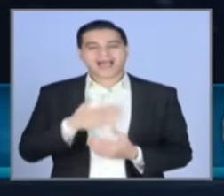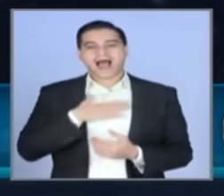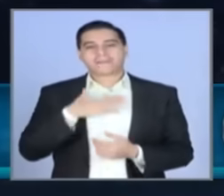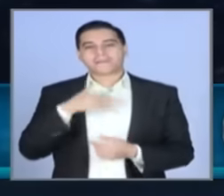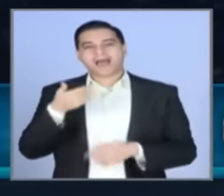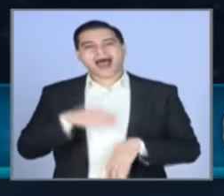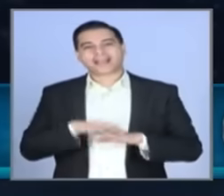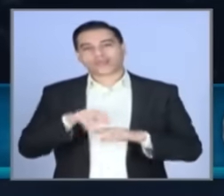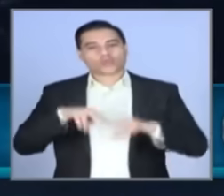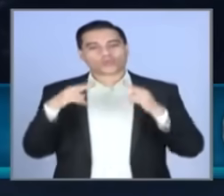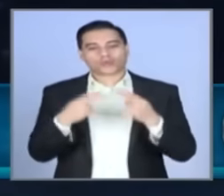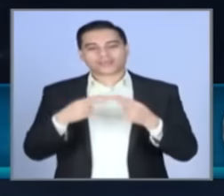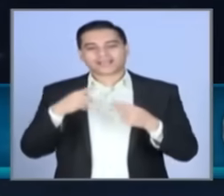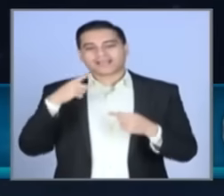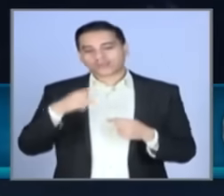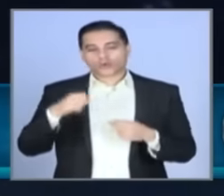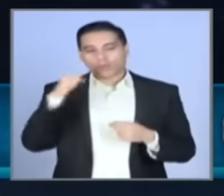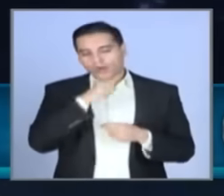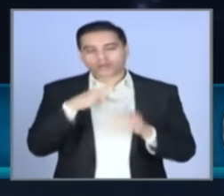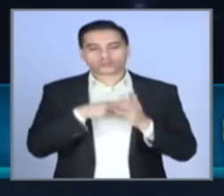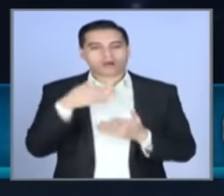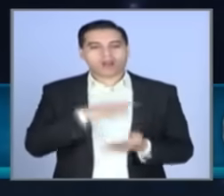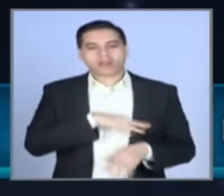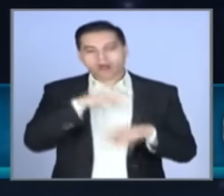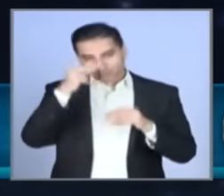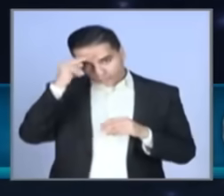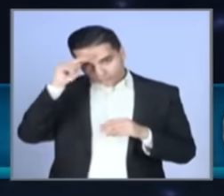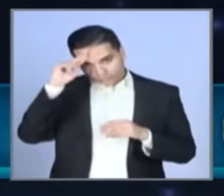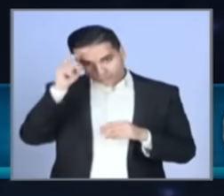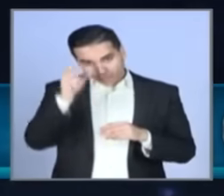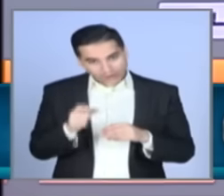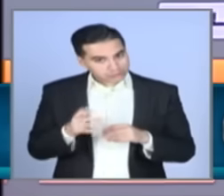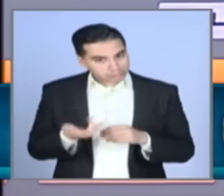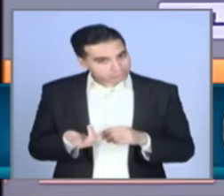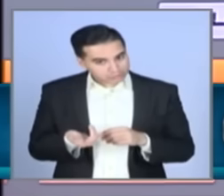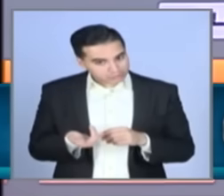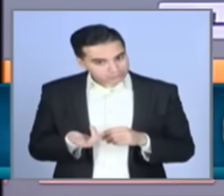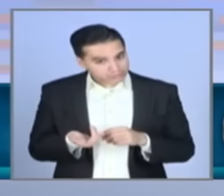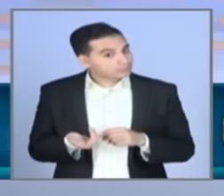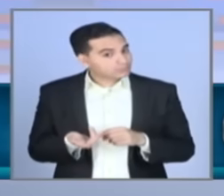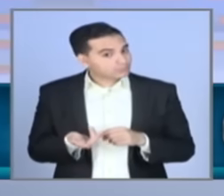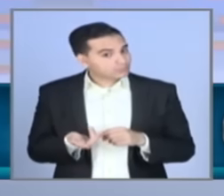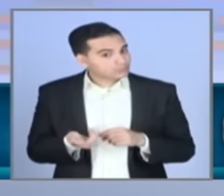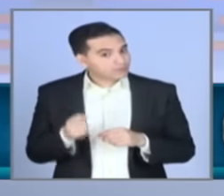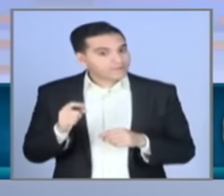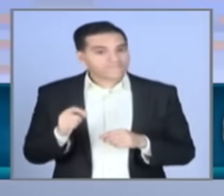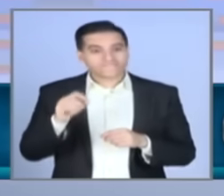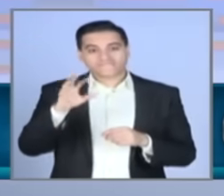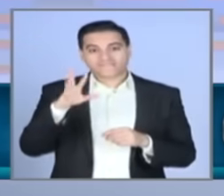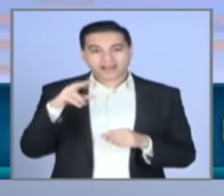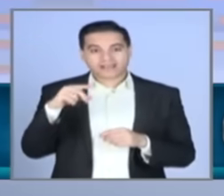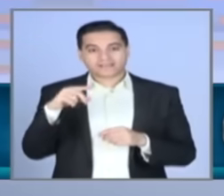حبيبي على الدنيا هي أغنية المطرب سوري راحل، فمن هو؟ فهد بلان. فهد